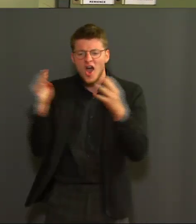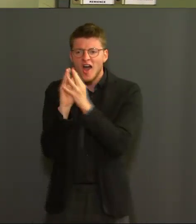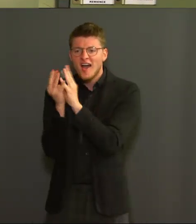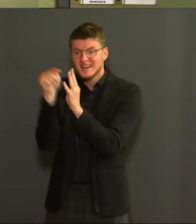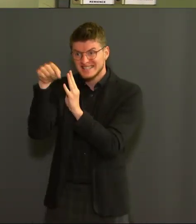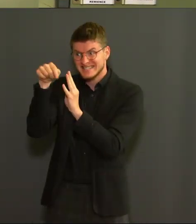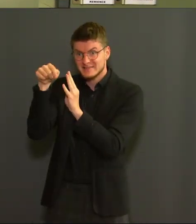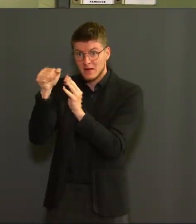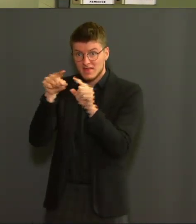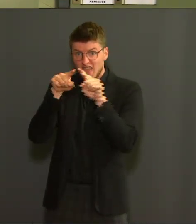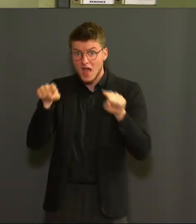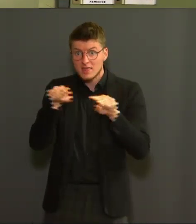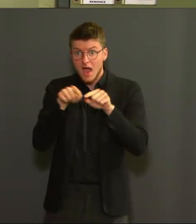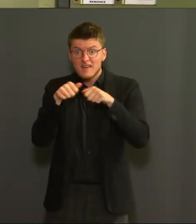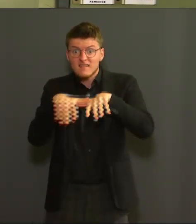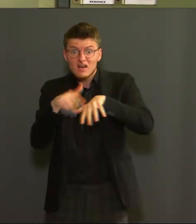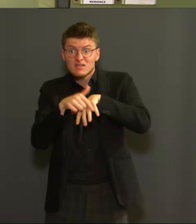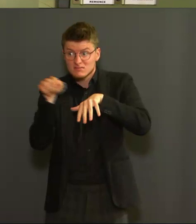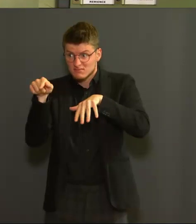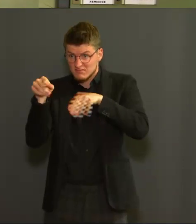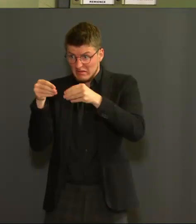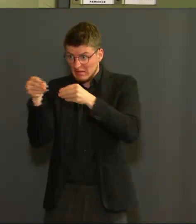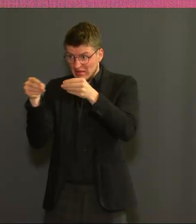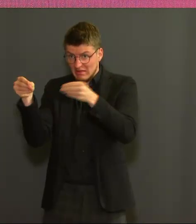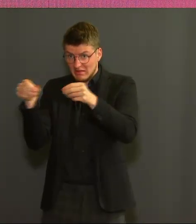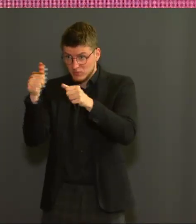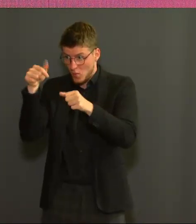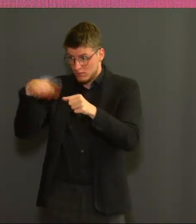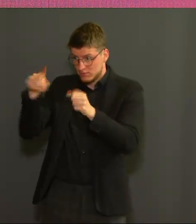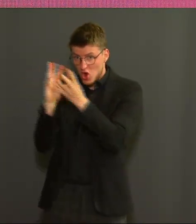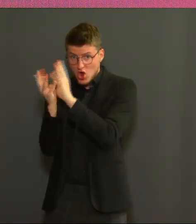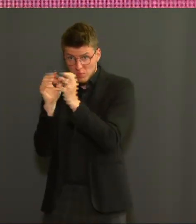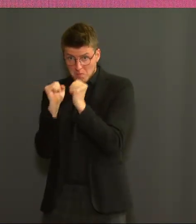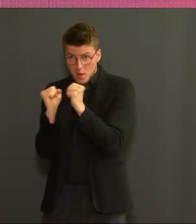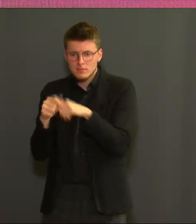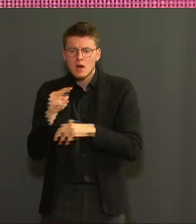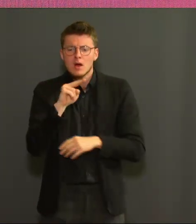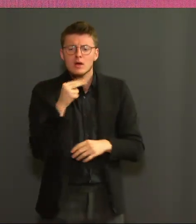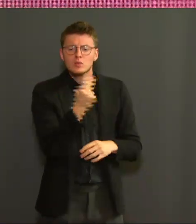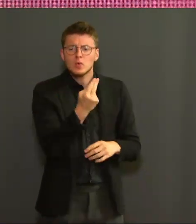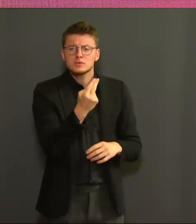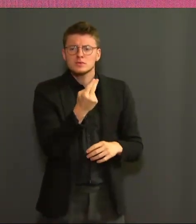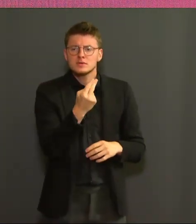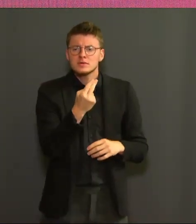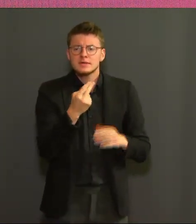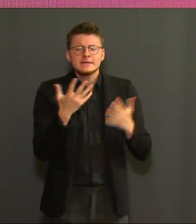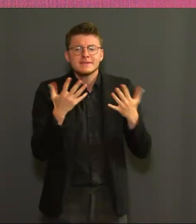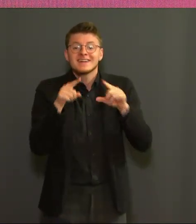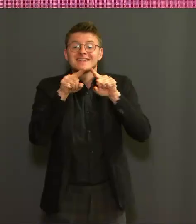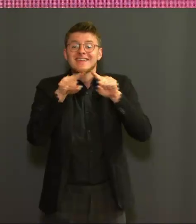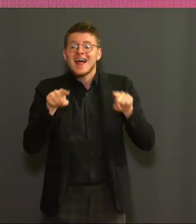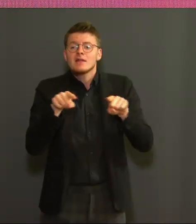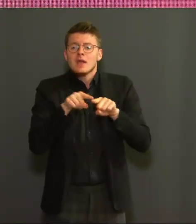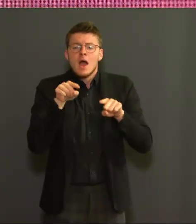Wel, laat ik eerst beginnen met te zeggen dat de Delta-variant sowieso in opkomst is, EK of geen EK. Het is